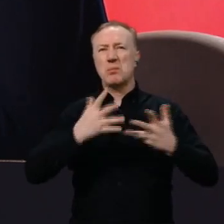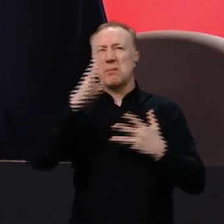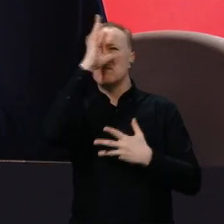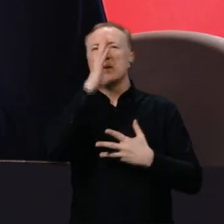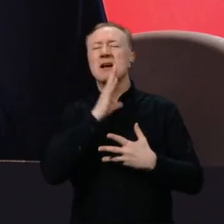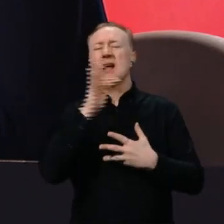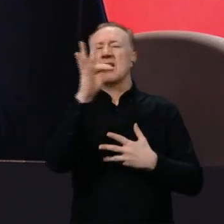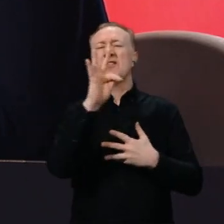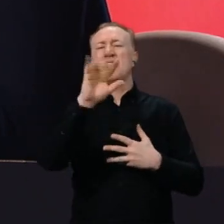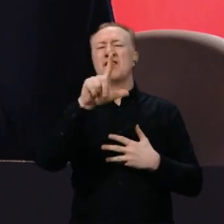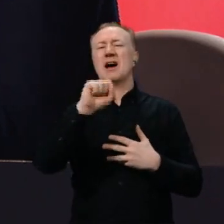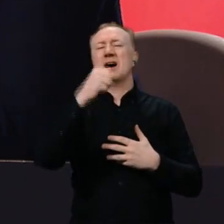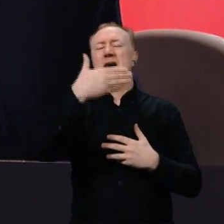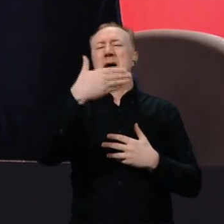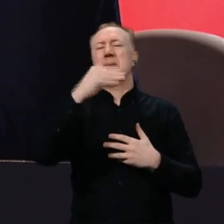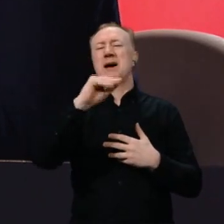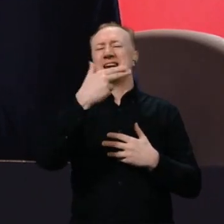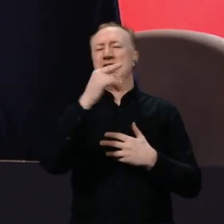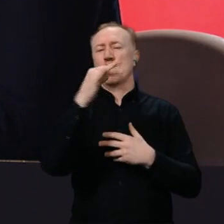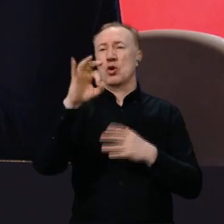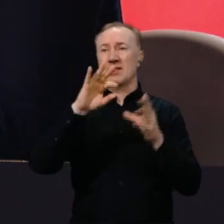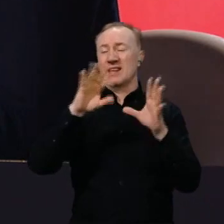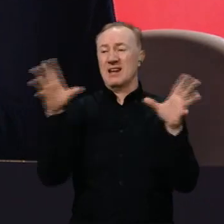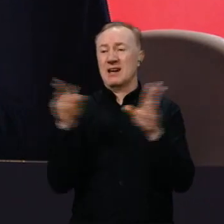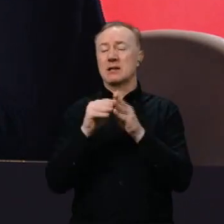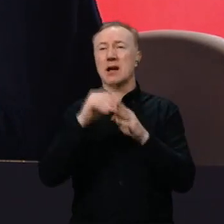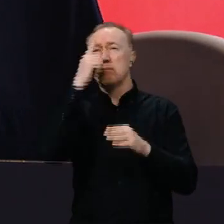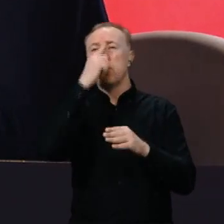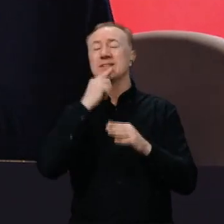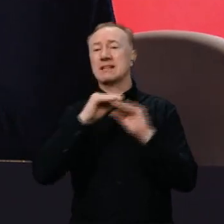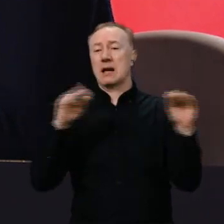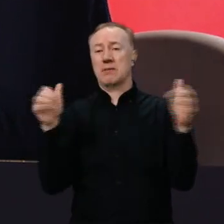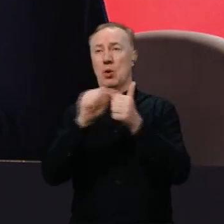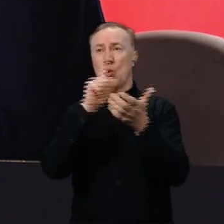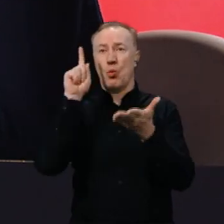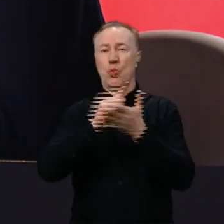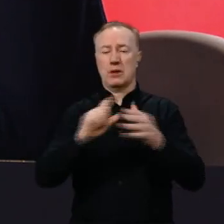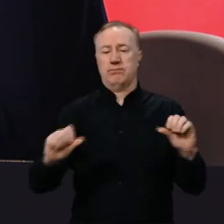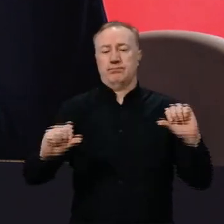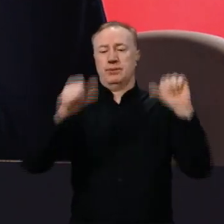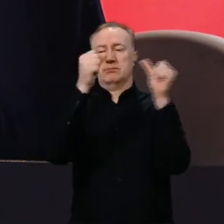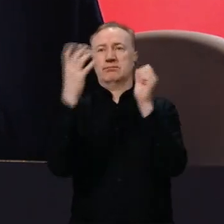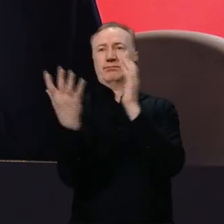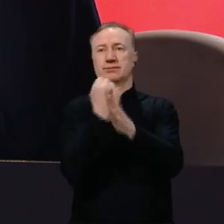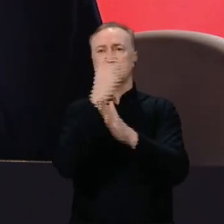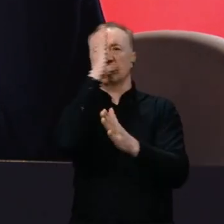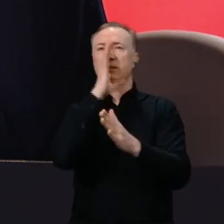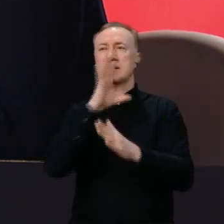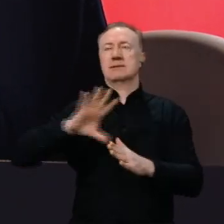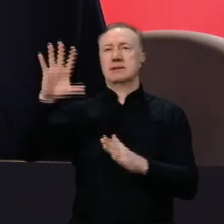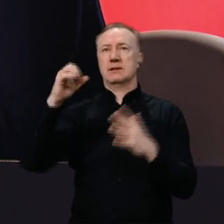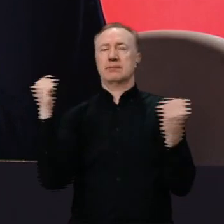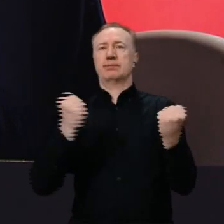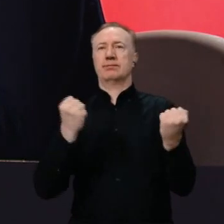wygrał Copa Libertadores z portugalskim trenerem, Jesusem. Czyli jakby ten kierunek sięgania przez Flamengo